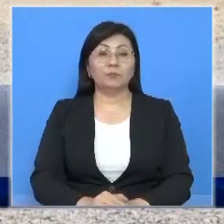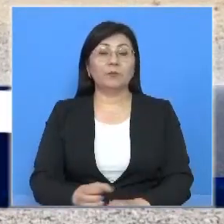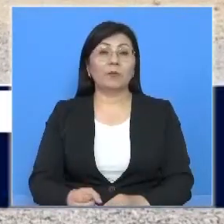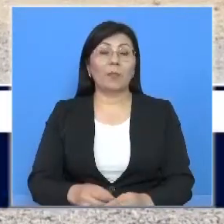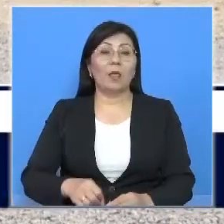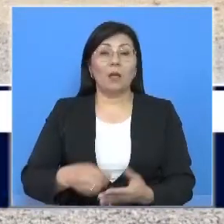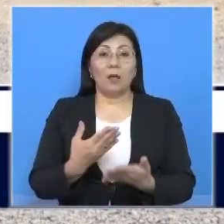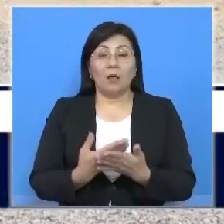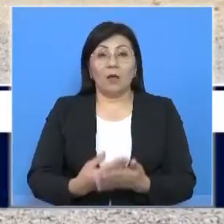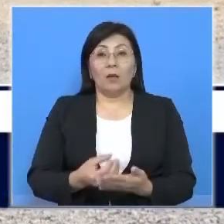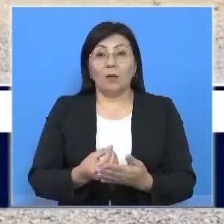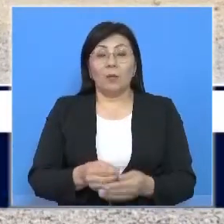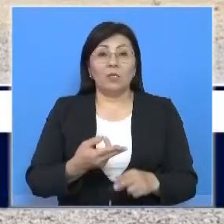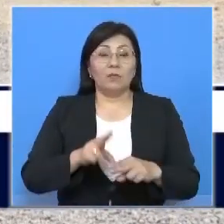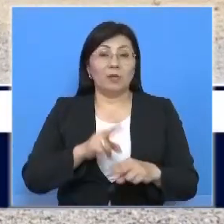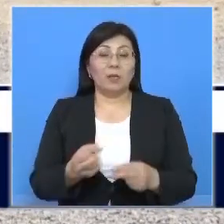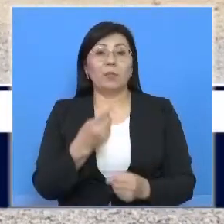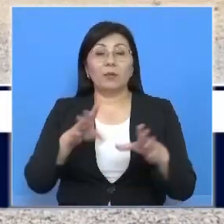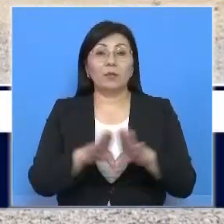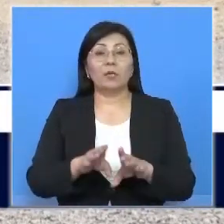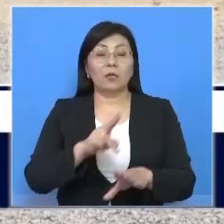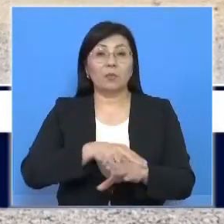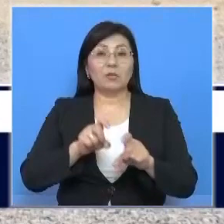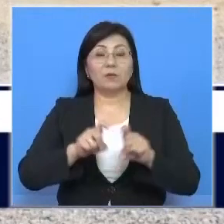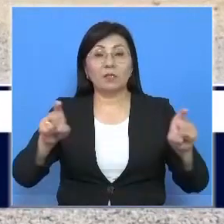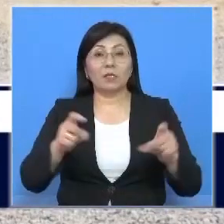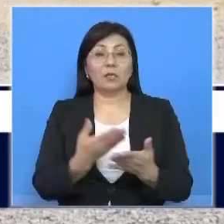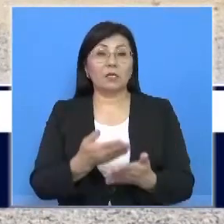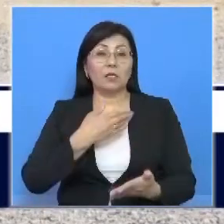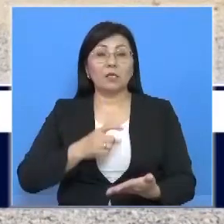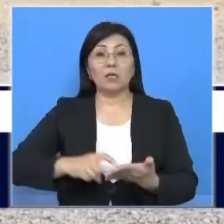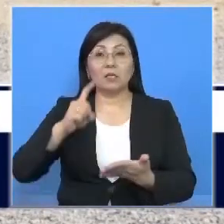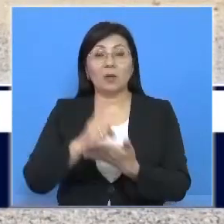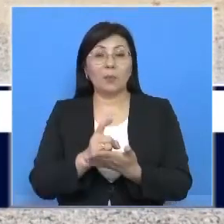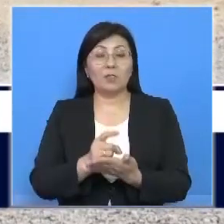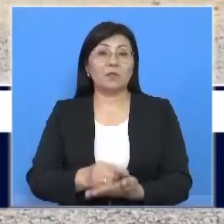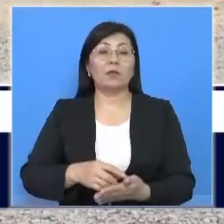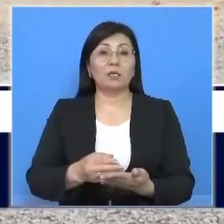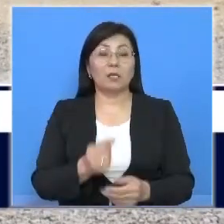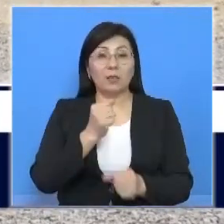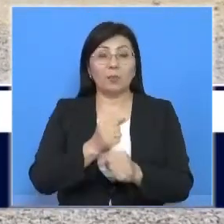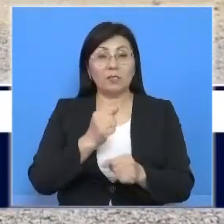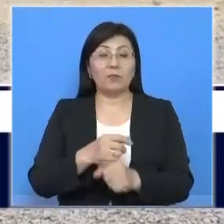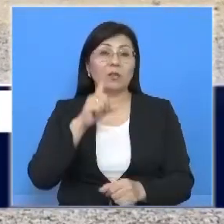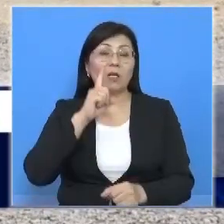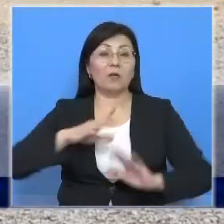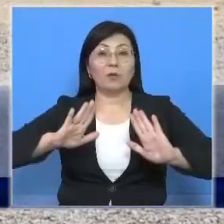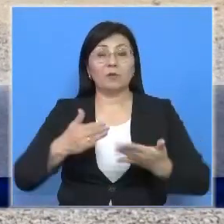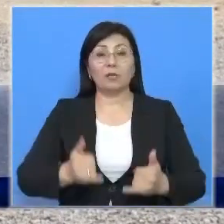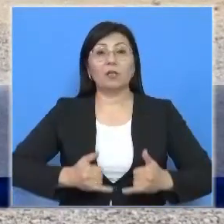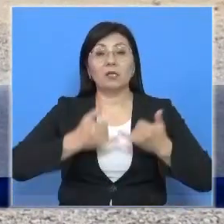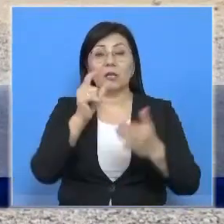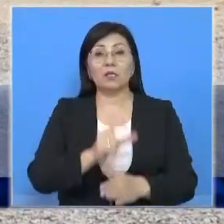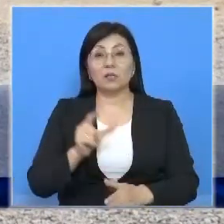Появление такого участкового пункта говорит о том, что полиция открыта. Наша задача — создать современные комфортные условия в первую очередь для